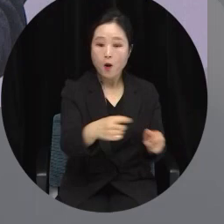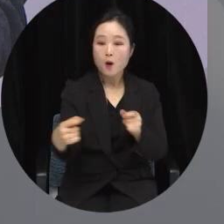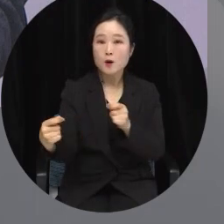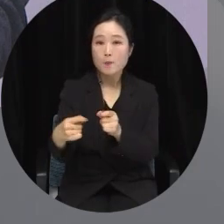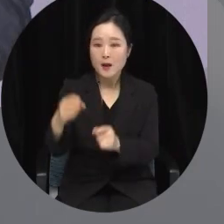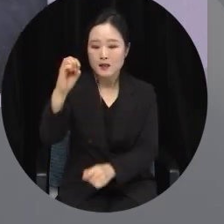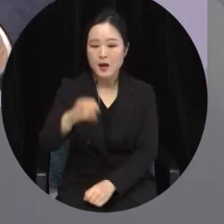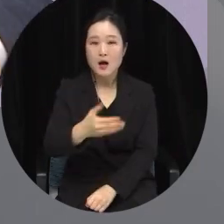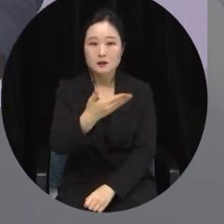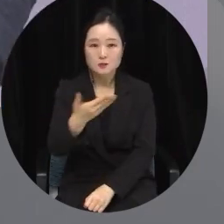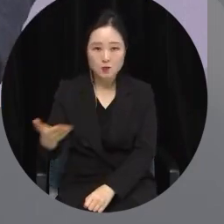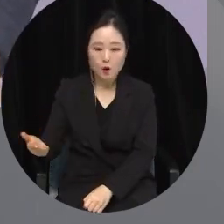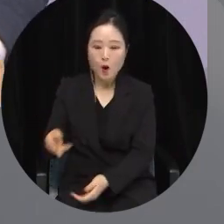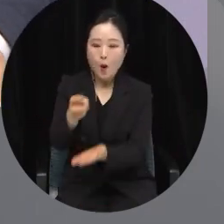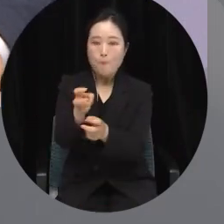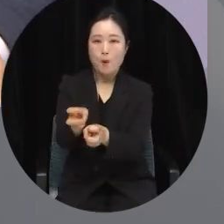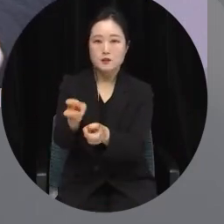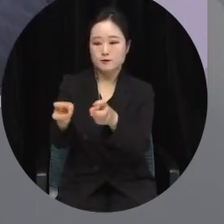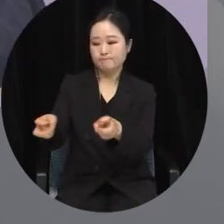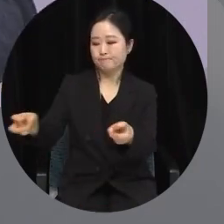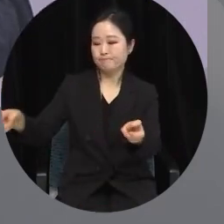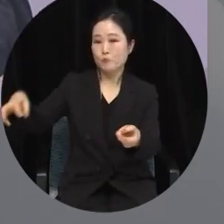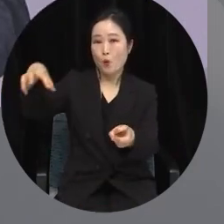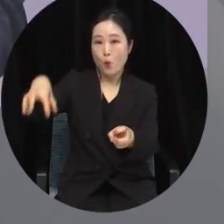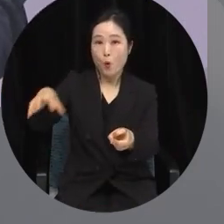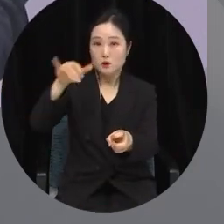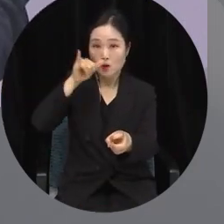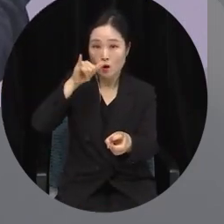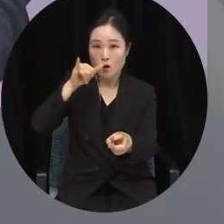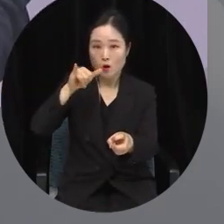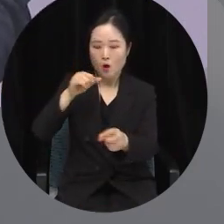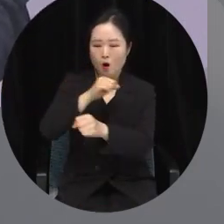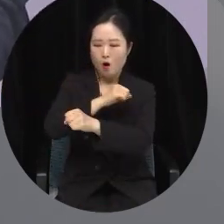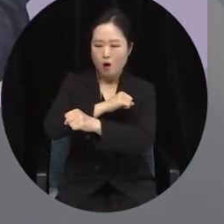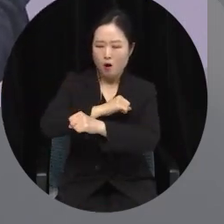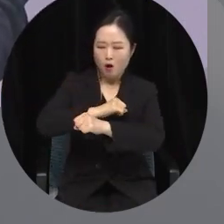차고지 부지 등이 있습니다. 아주